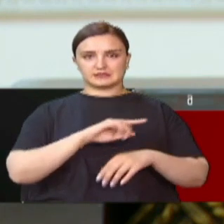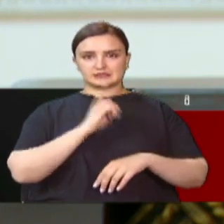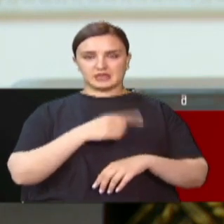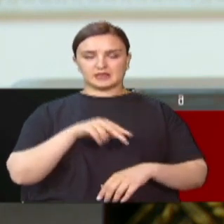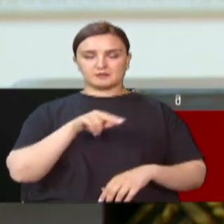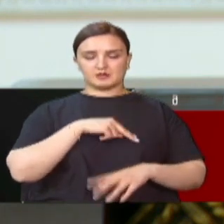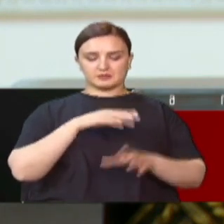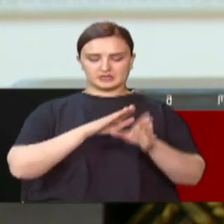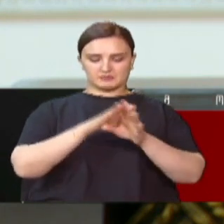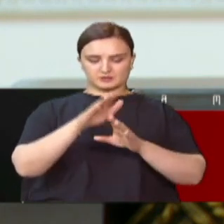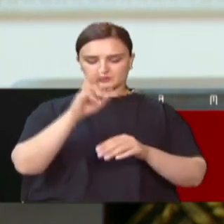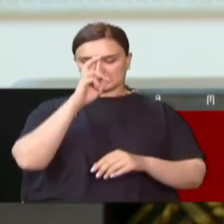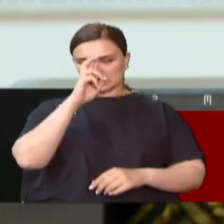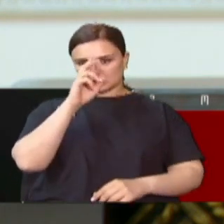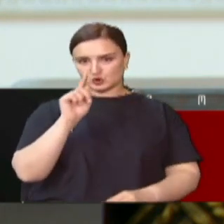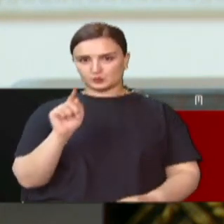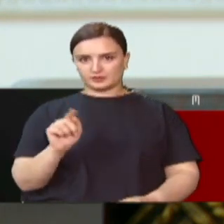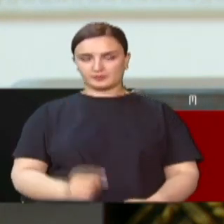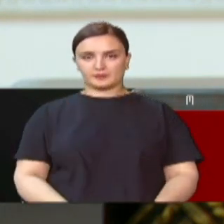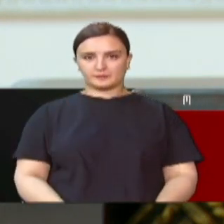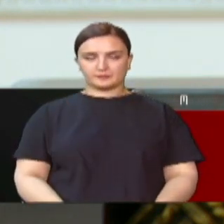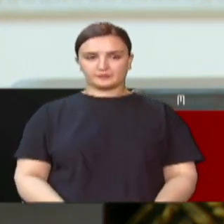პარლამენტი, აღმასრულებელი ხელისუფლება